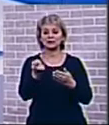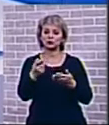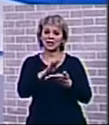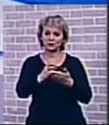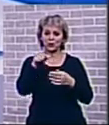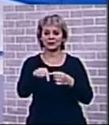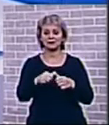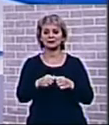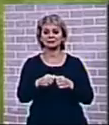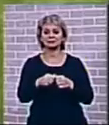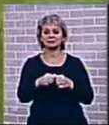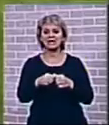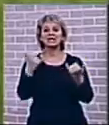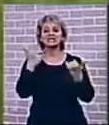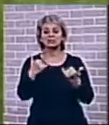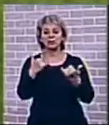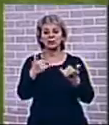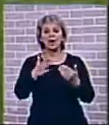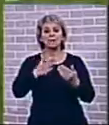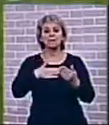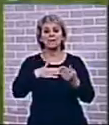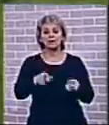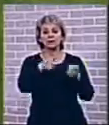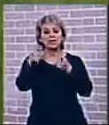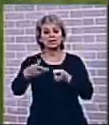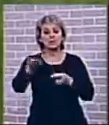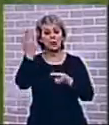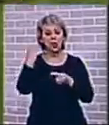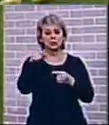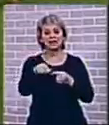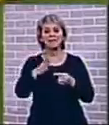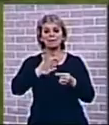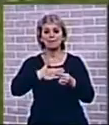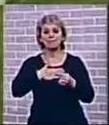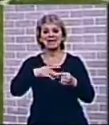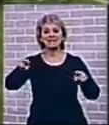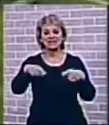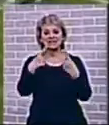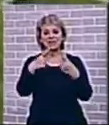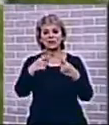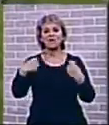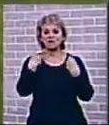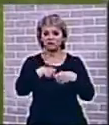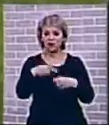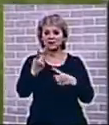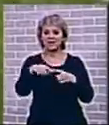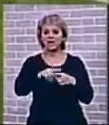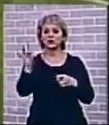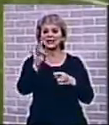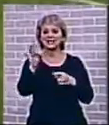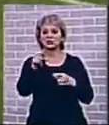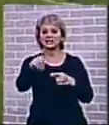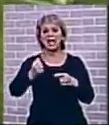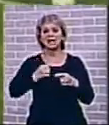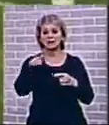подпортила. Сегодня мы переносимся в прошлое. Мы восстановили форму, в которой